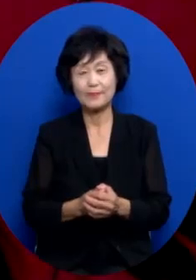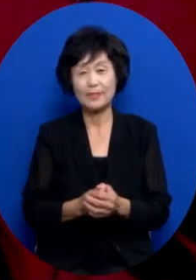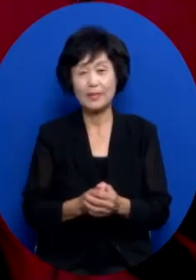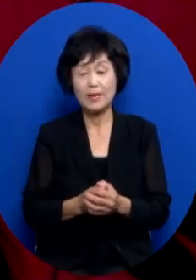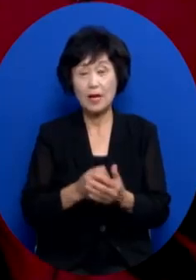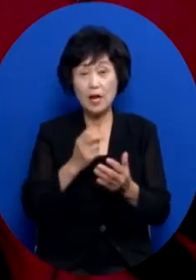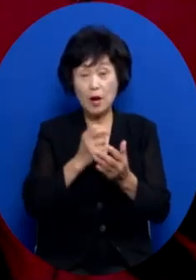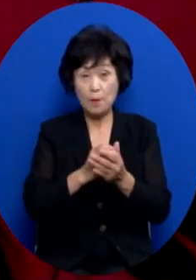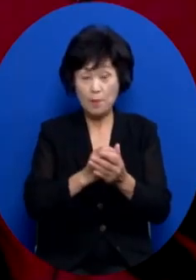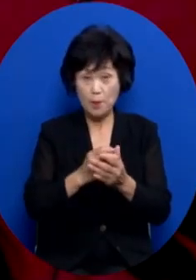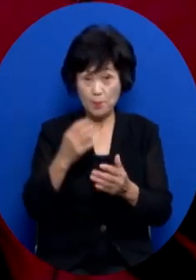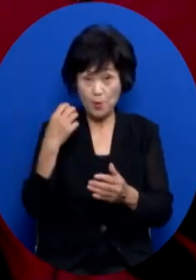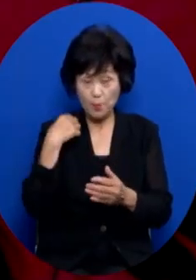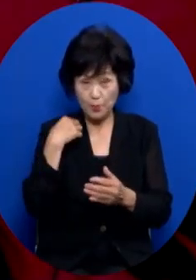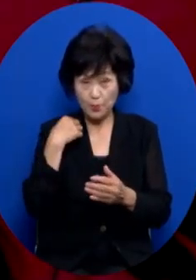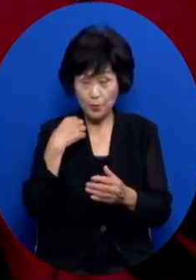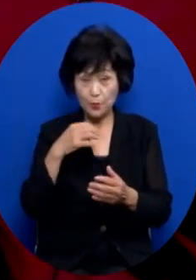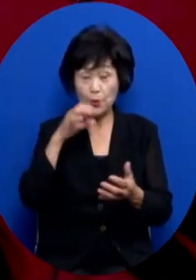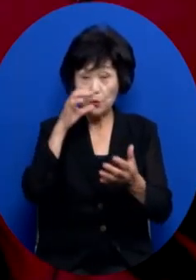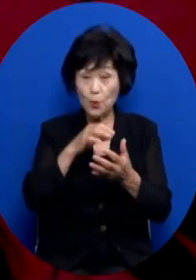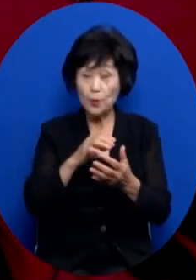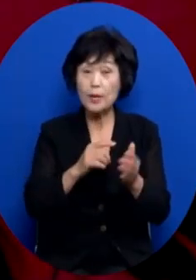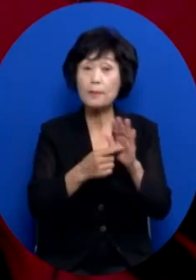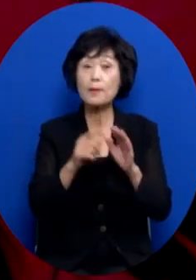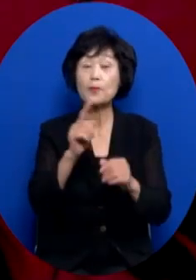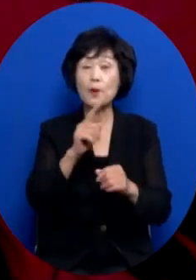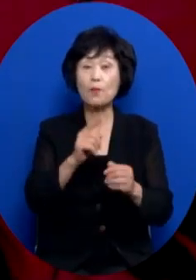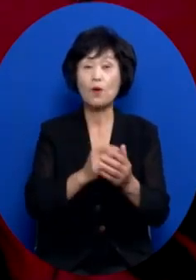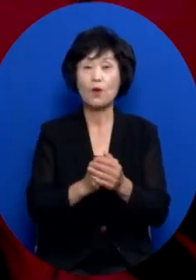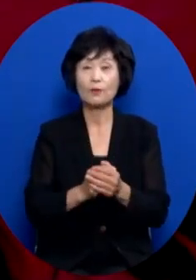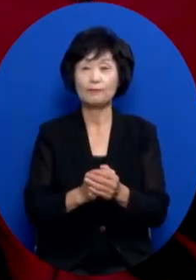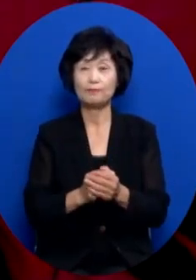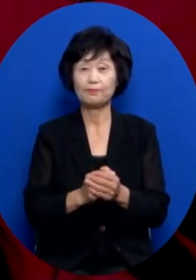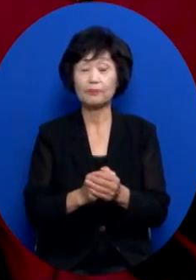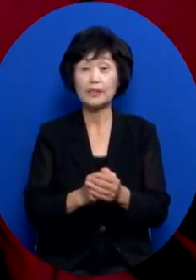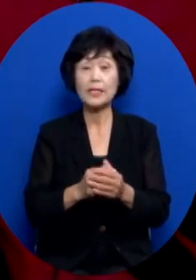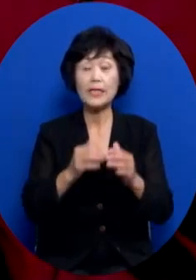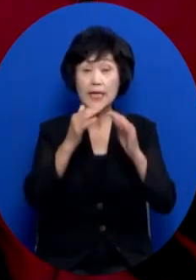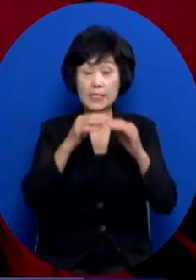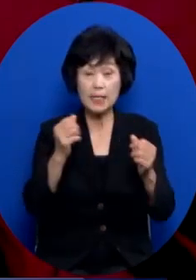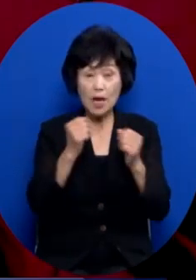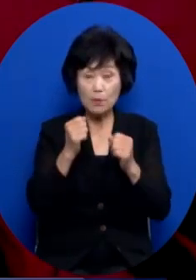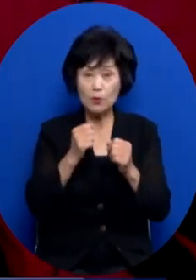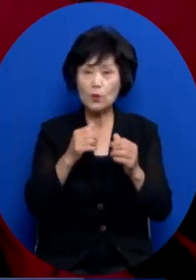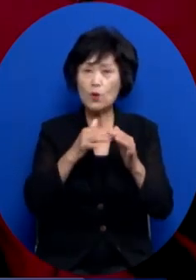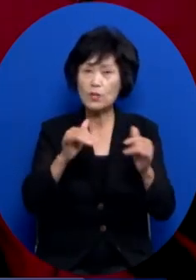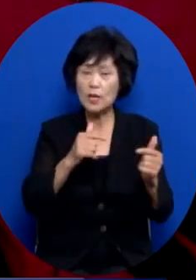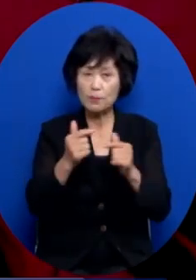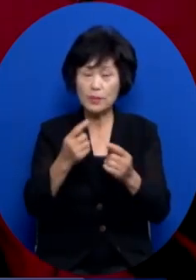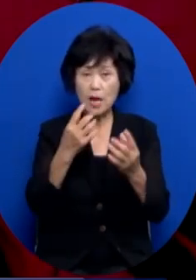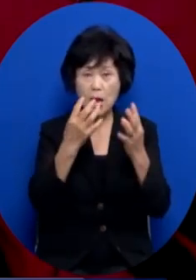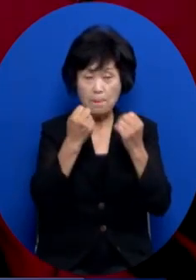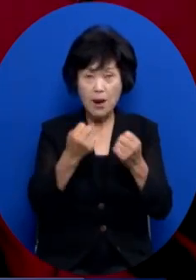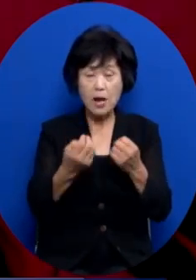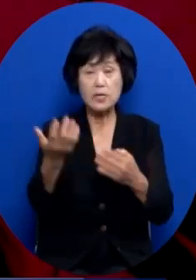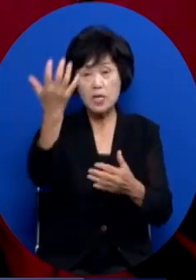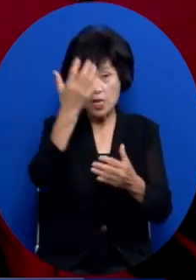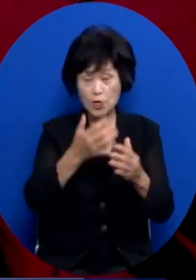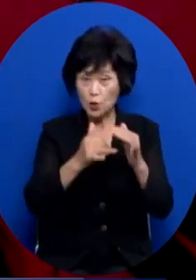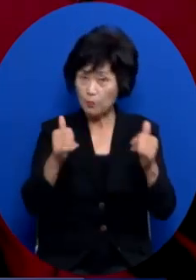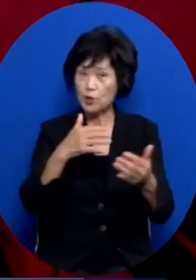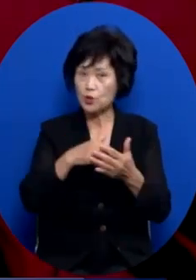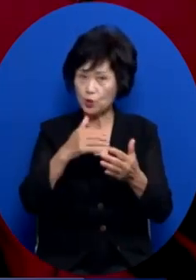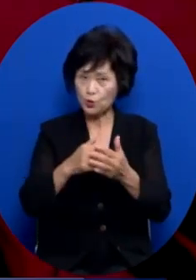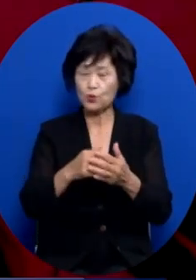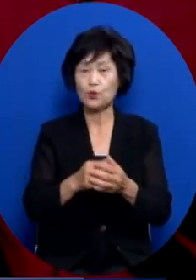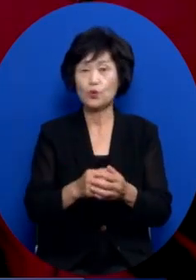법무부통계에따르면 한국에거주하는외국인수는200만명을넘어섰습니다 .이수치는 전라북도인구보다많습니다.일부